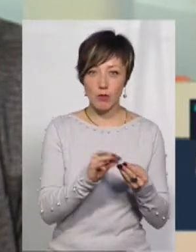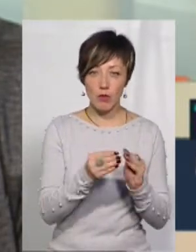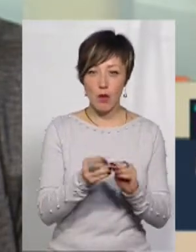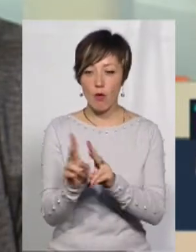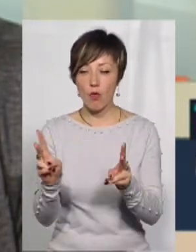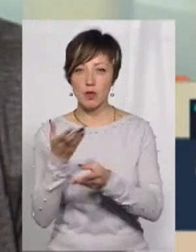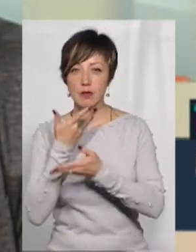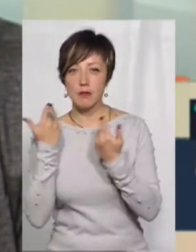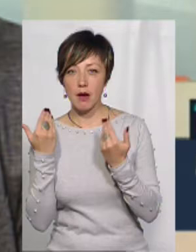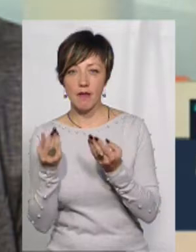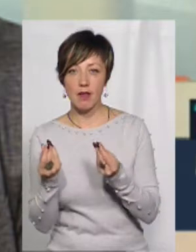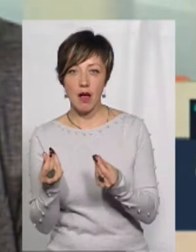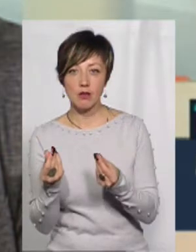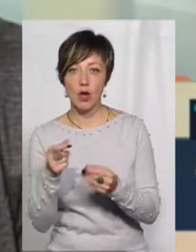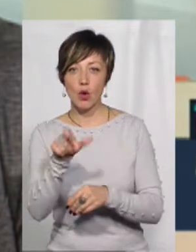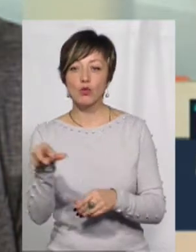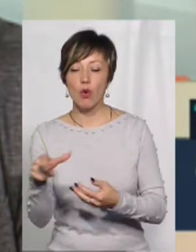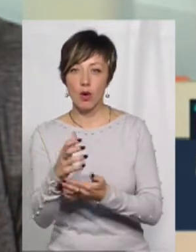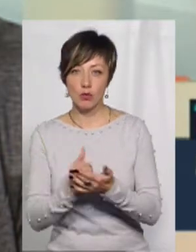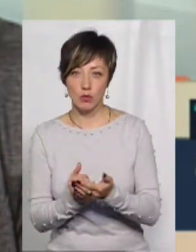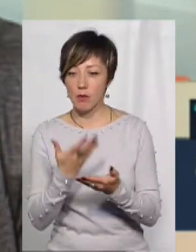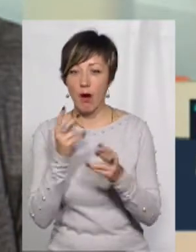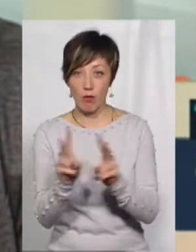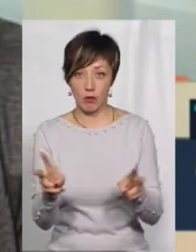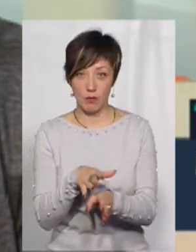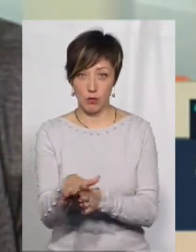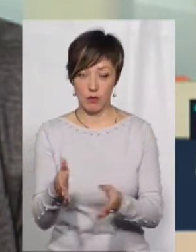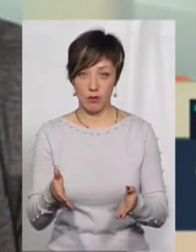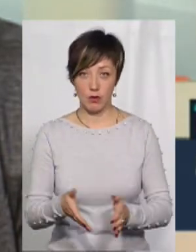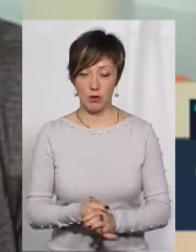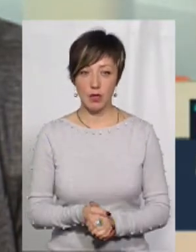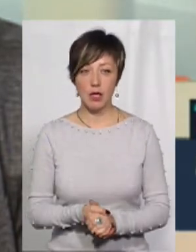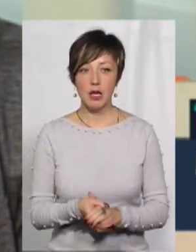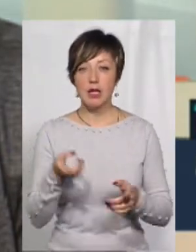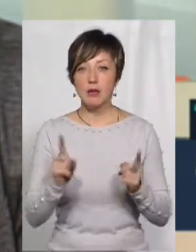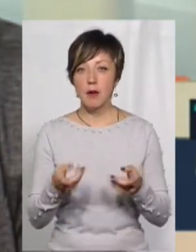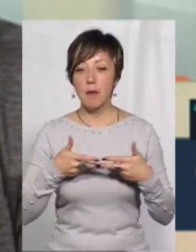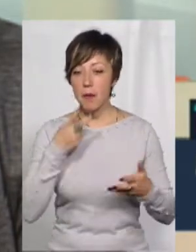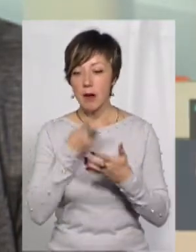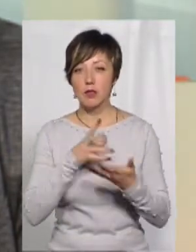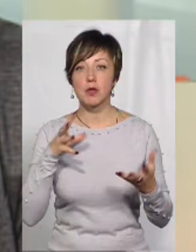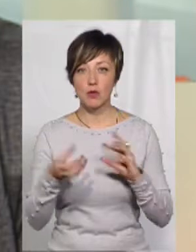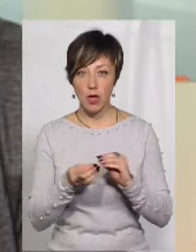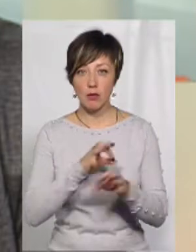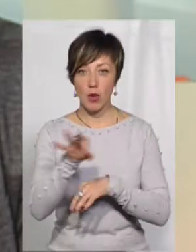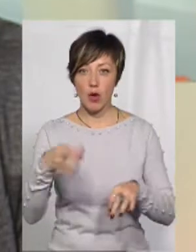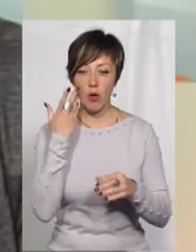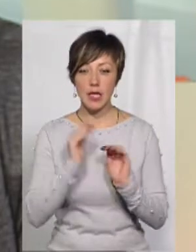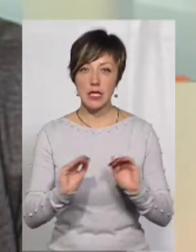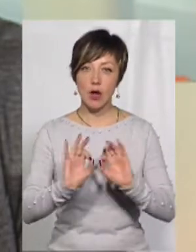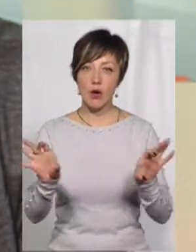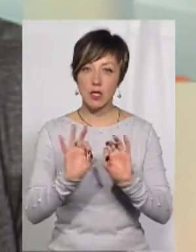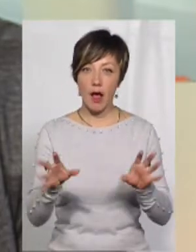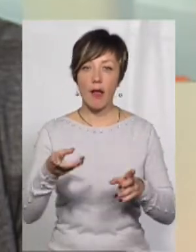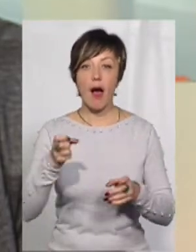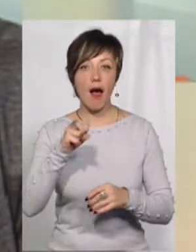просто немає не те, що фінансового, а людського ресурсу. Тому що насправді, от ми бачимо вже результат проєктів, там, коли діти